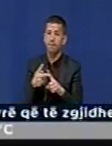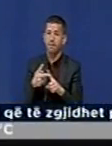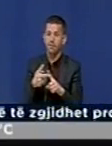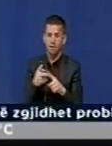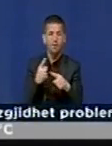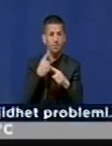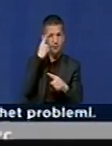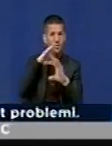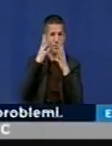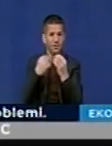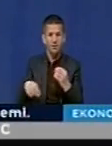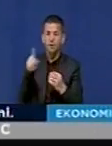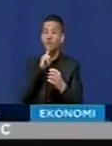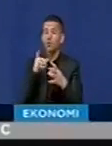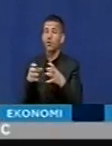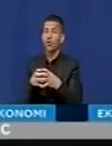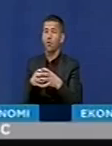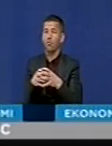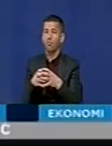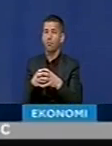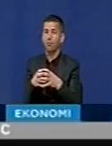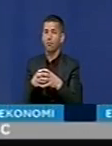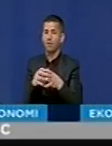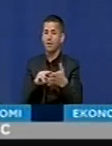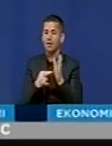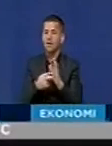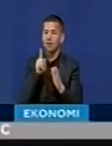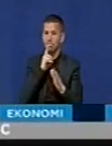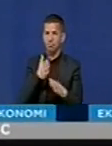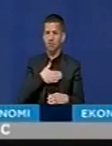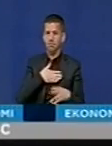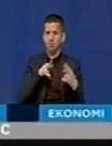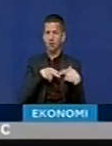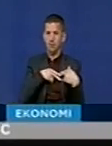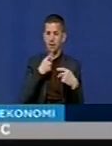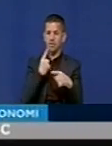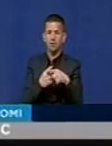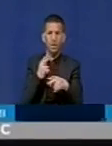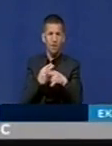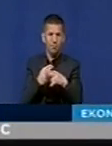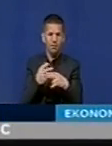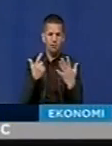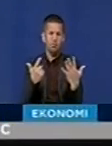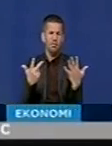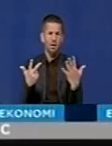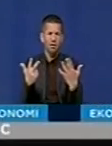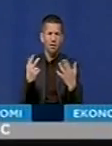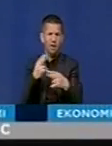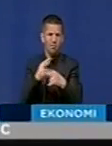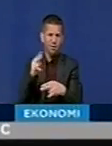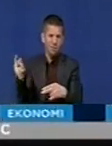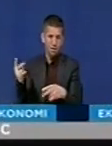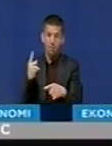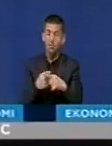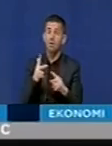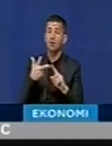gjithë që ka qenë një grup teknik, po e quajmë. Unë kam udhëheq atë grup, kanë qenë disa emra tjerë, një 7-8. E treta, po